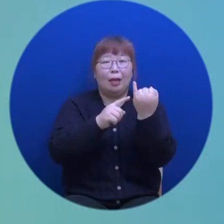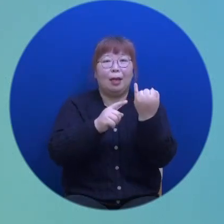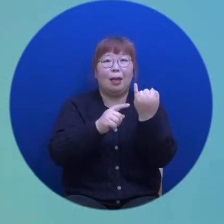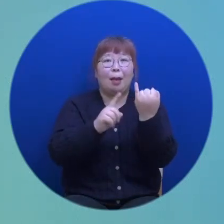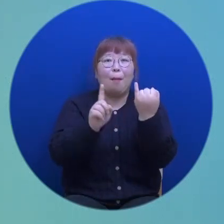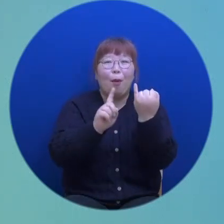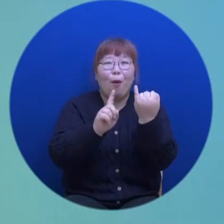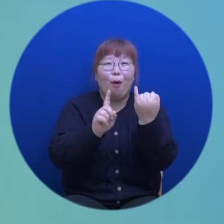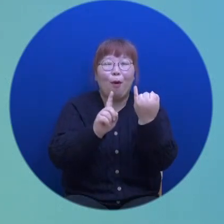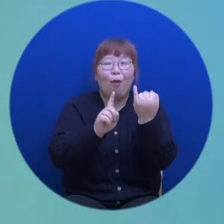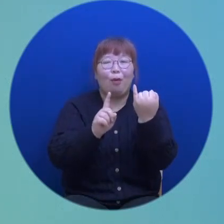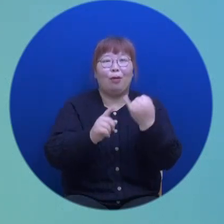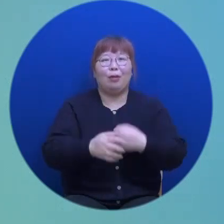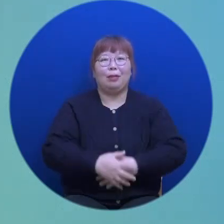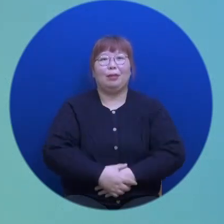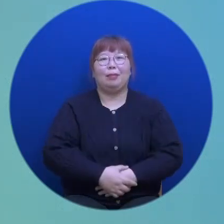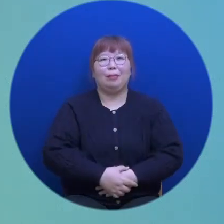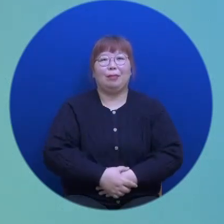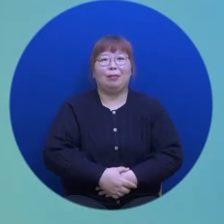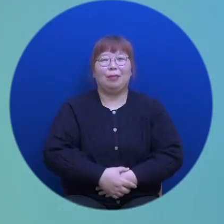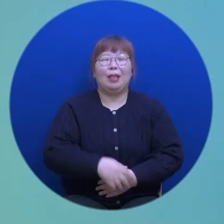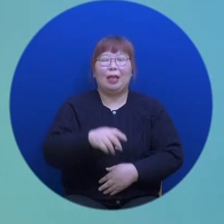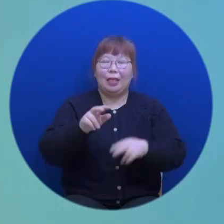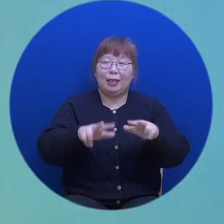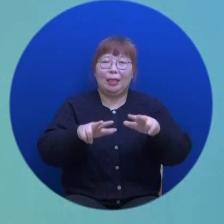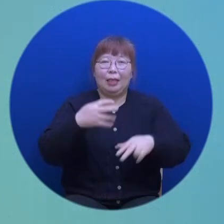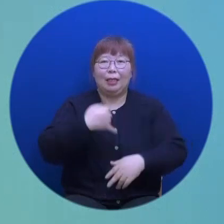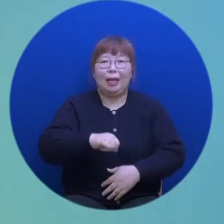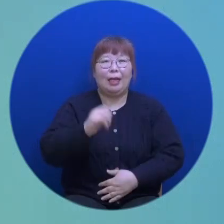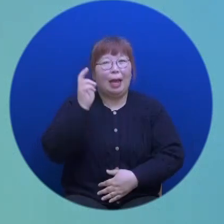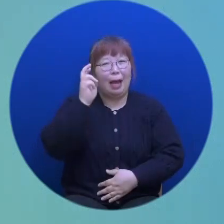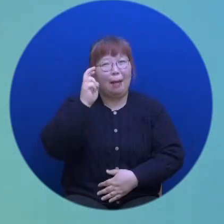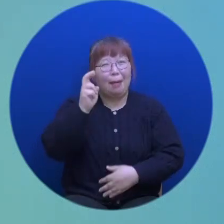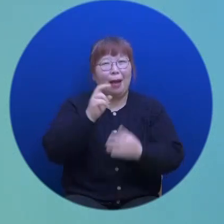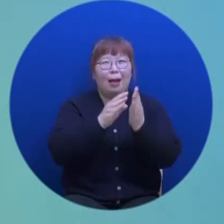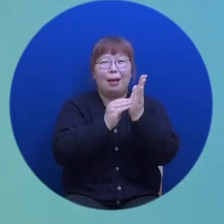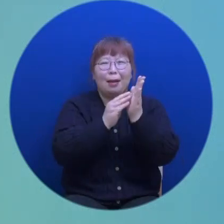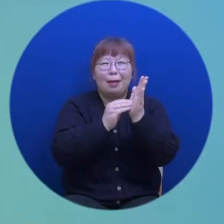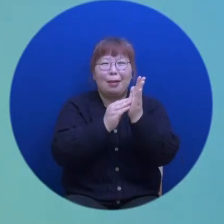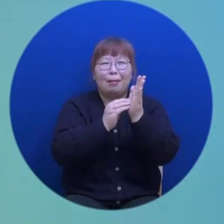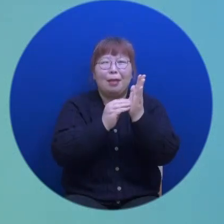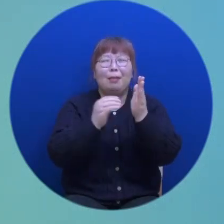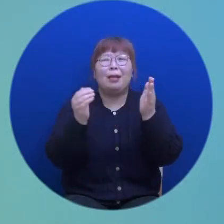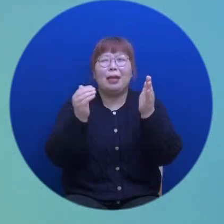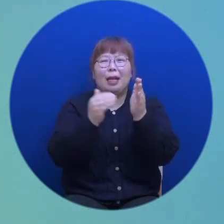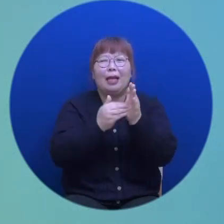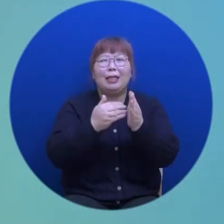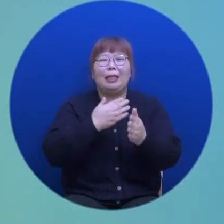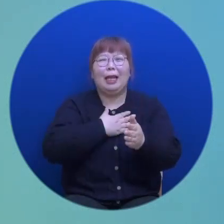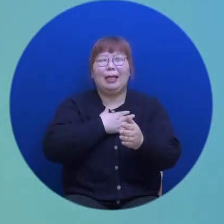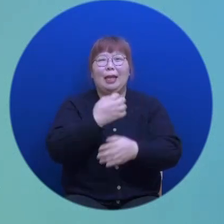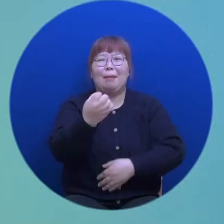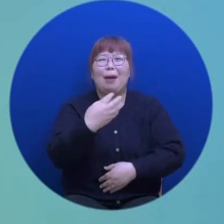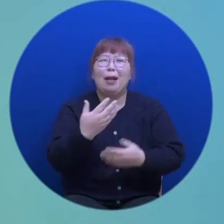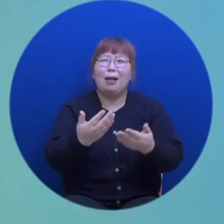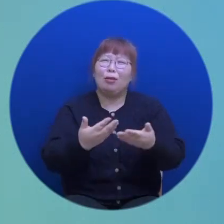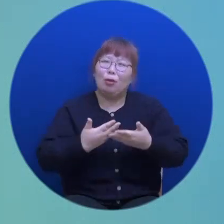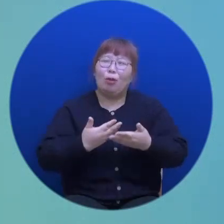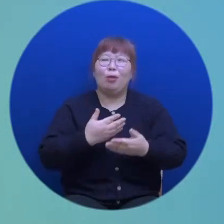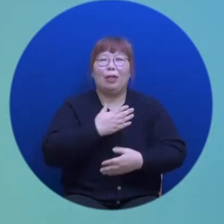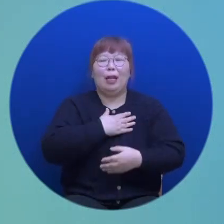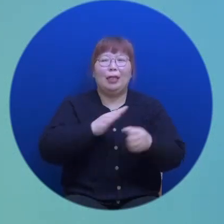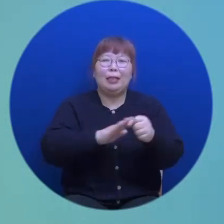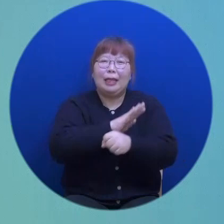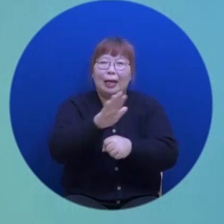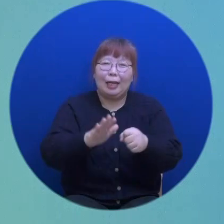마음이 뿌듯합니다. 야, 이제 딸이 비밀까지 나한테 말하는구나. 야, 우리 딸이 날 이렇게